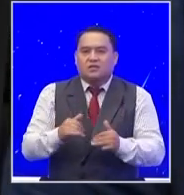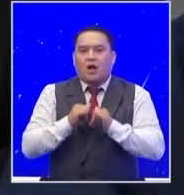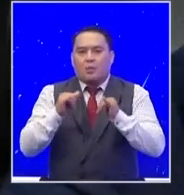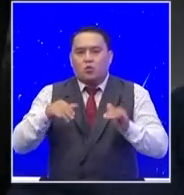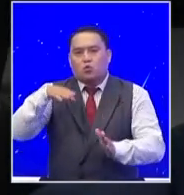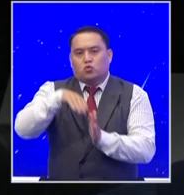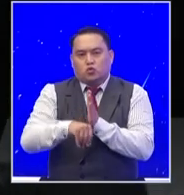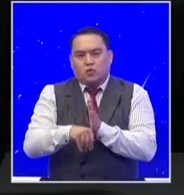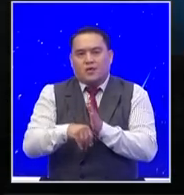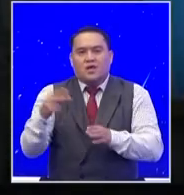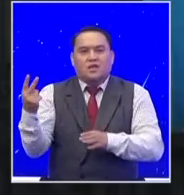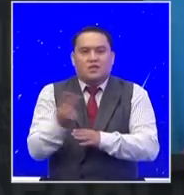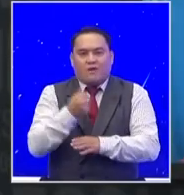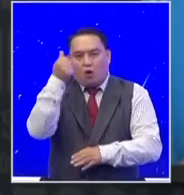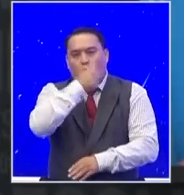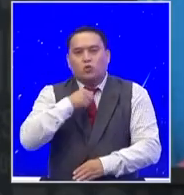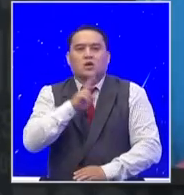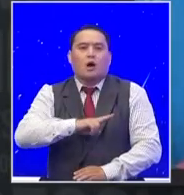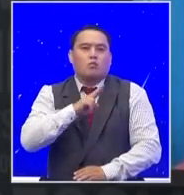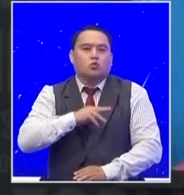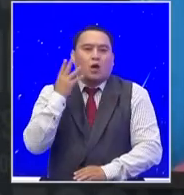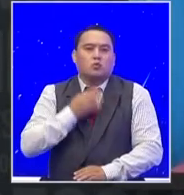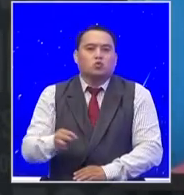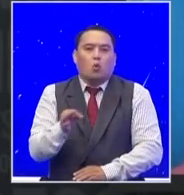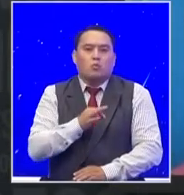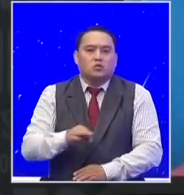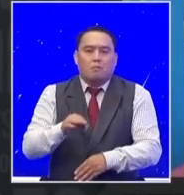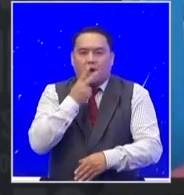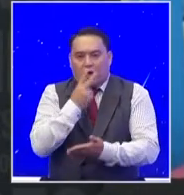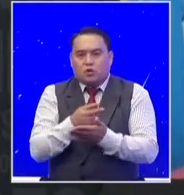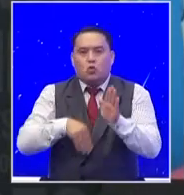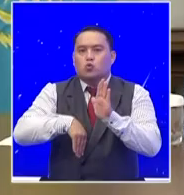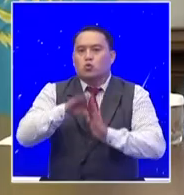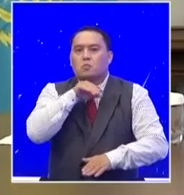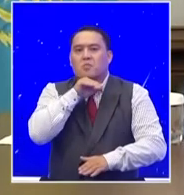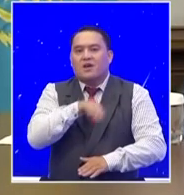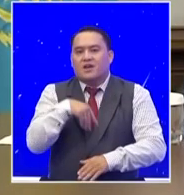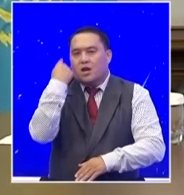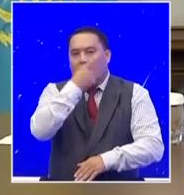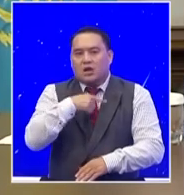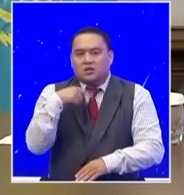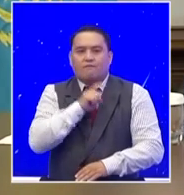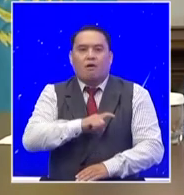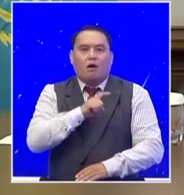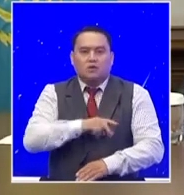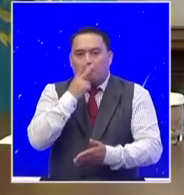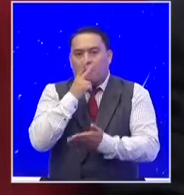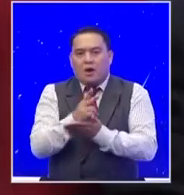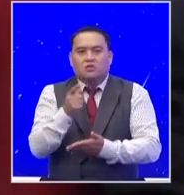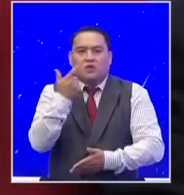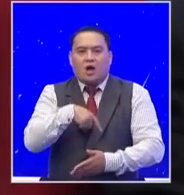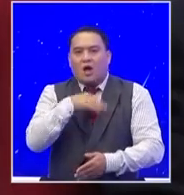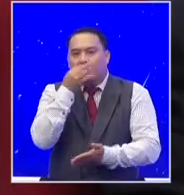дамытуға қосқан үлесі үшін. За 2 года работы в Алматинской области он проявил свои лучшие профессиональные личностные качества, показал себя